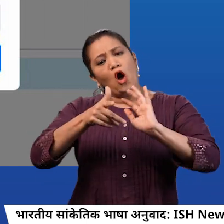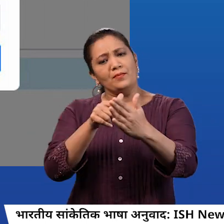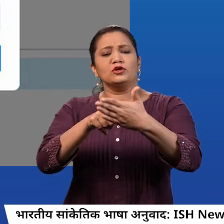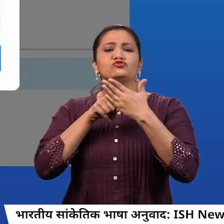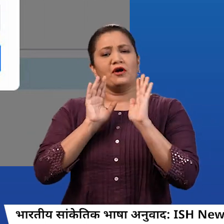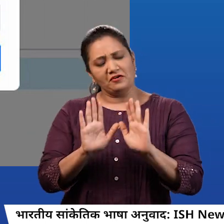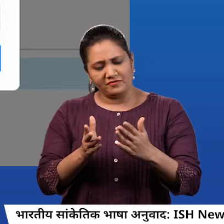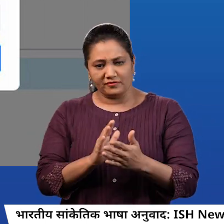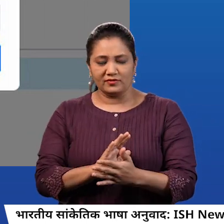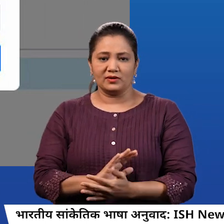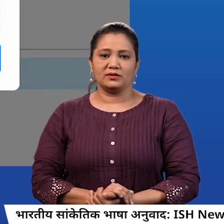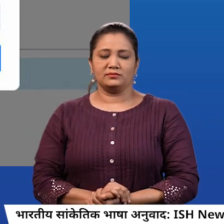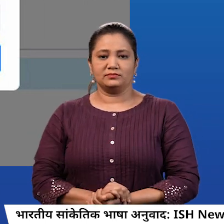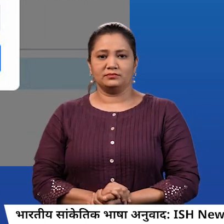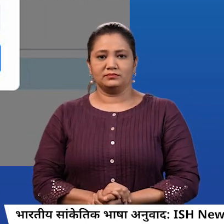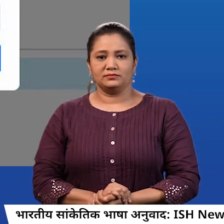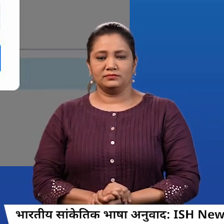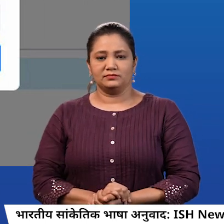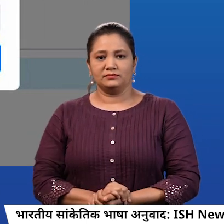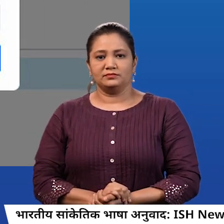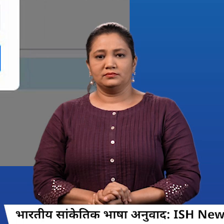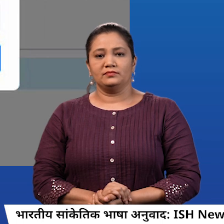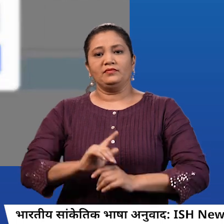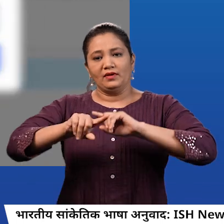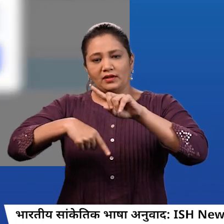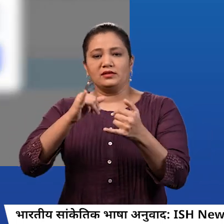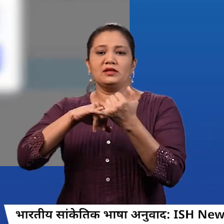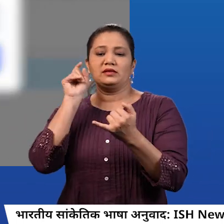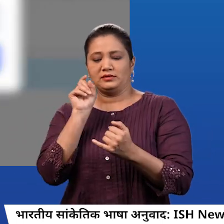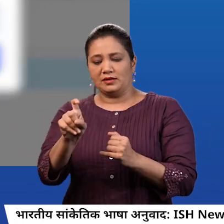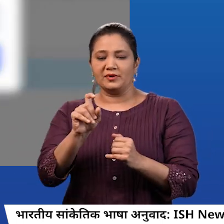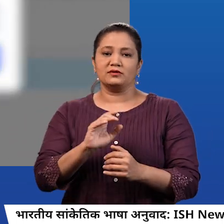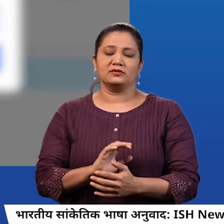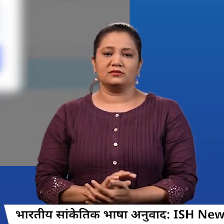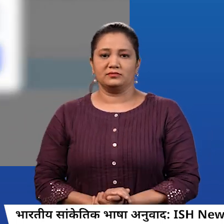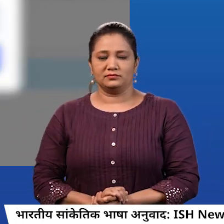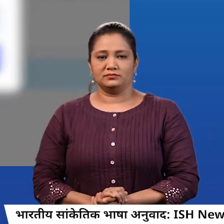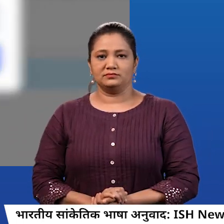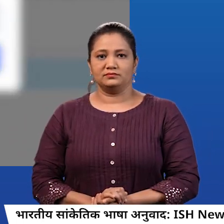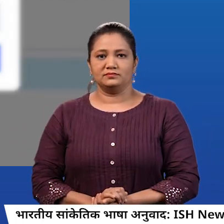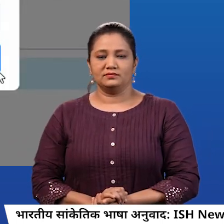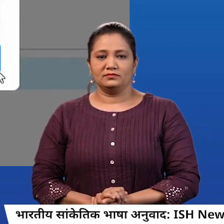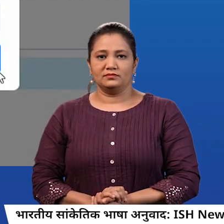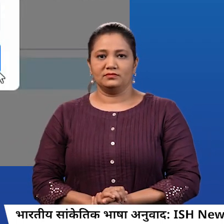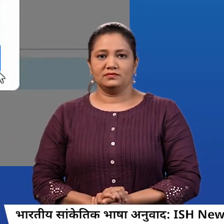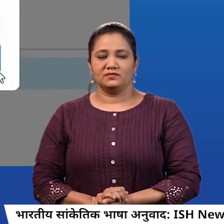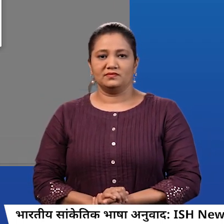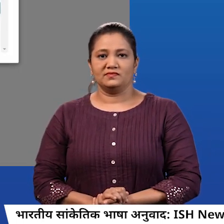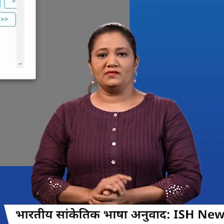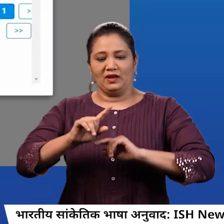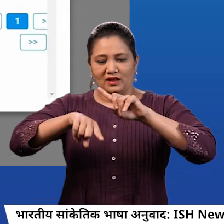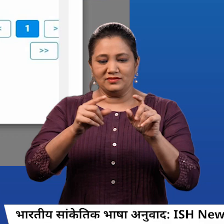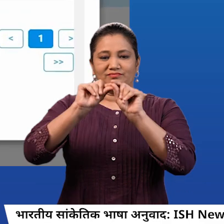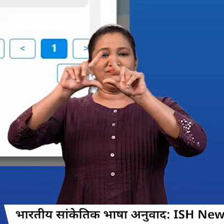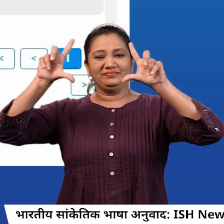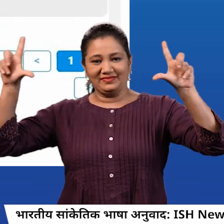मतदार ओळखपत्र क्रमांक आपोआप भरला असल्याचं दिसेल. त्यानंतर पुढे सरकण्यासाठी आपल्याला सबमिट या बटनावर क्लिक करायचं आहे.